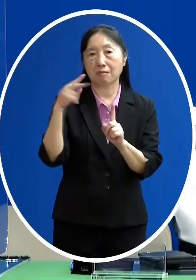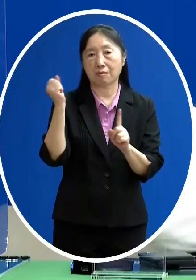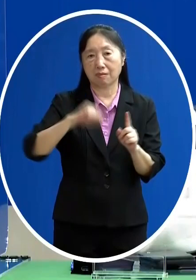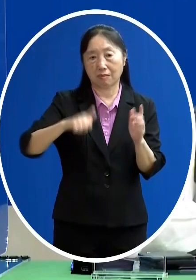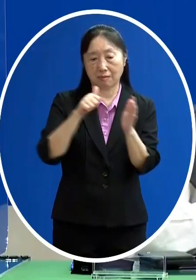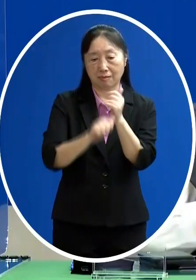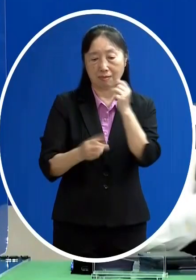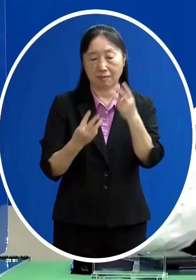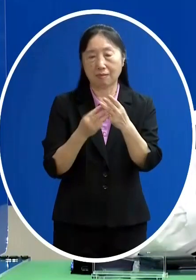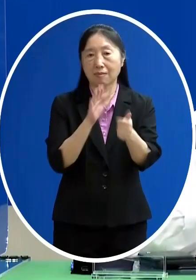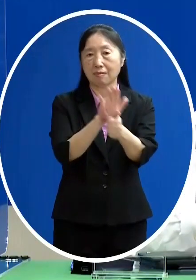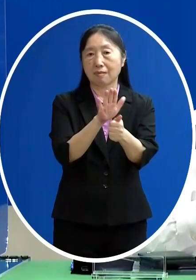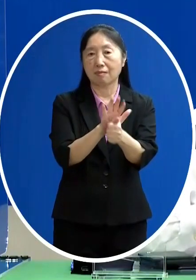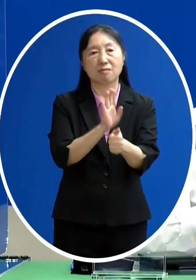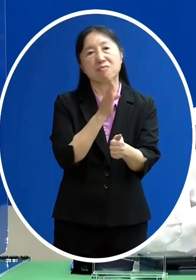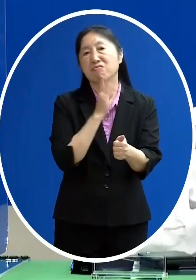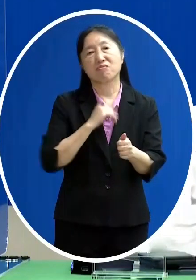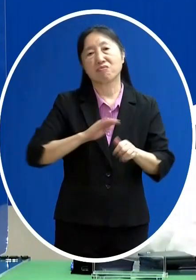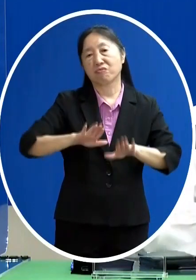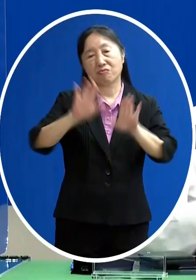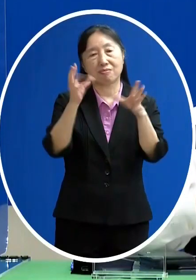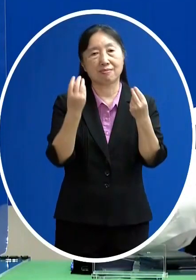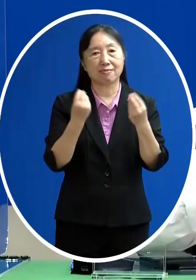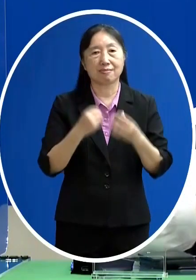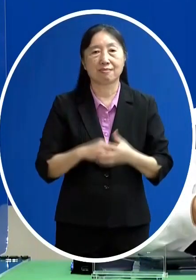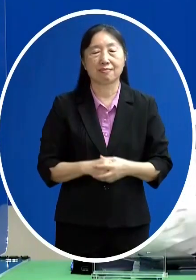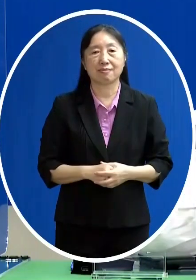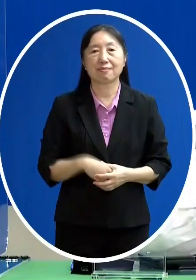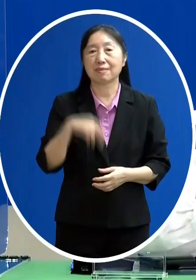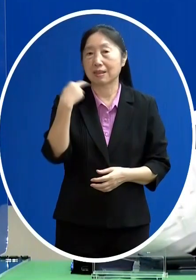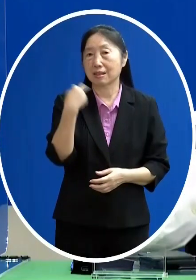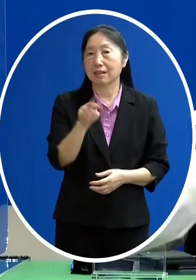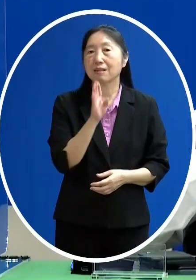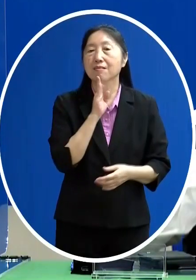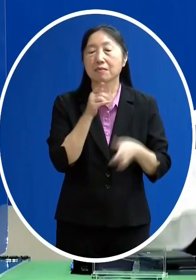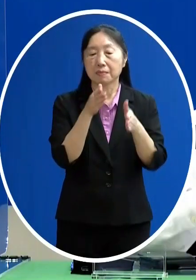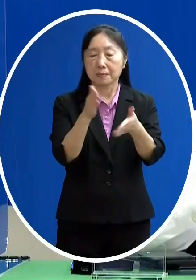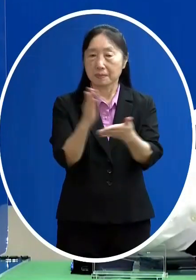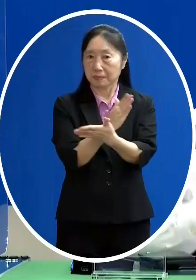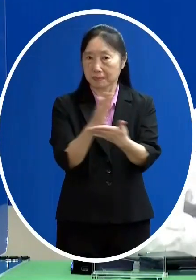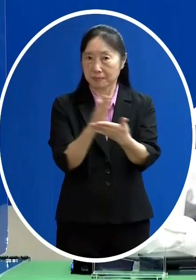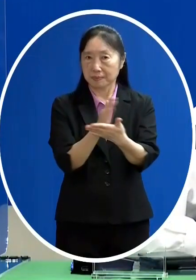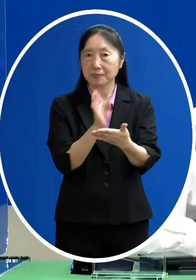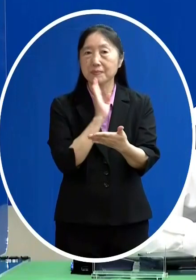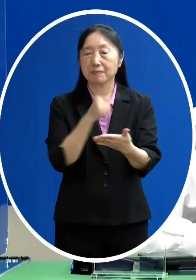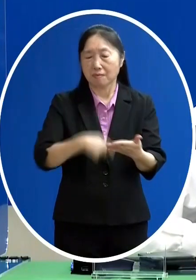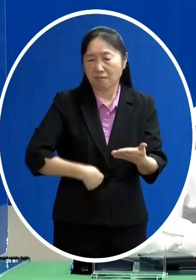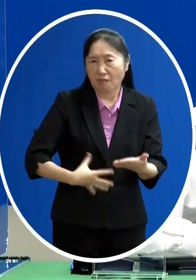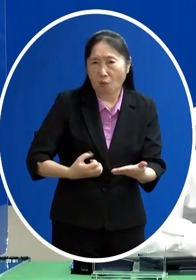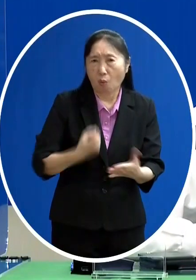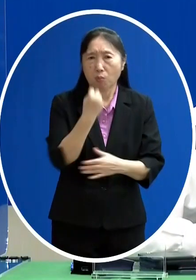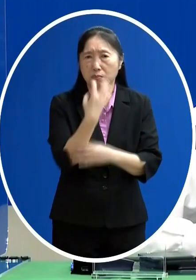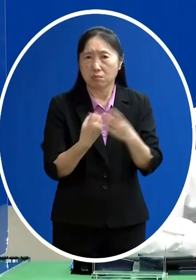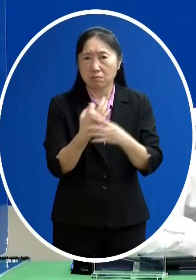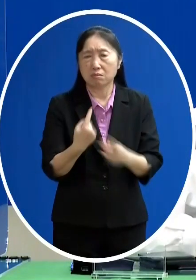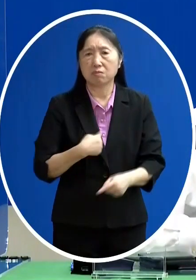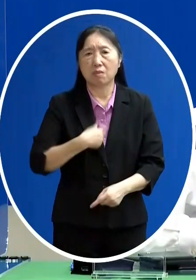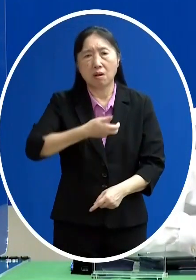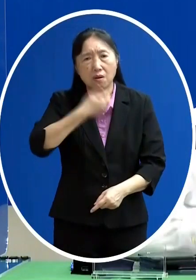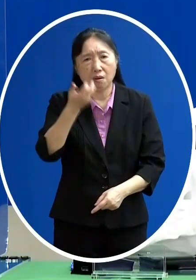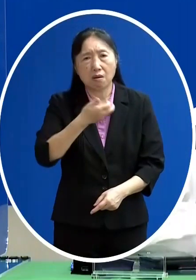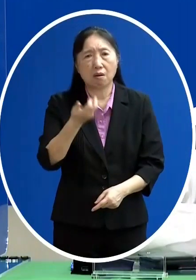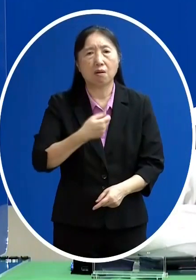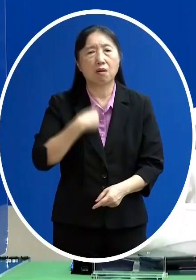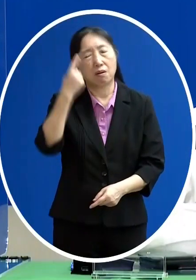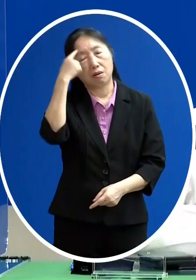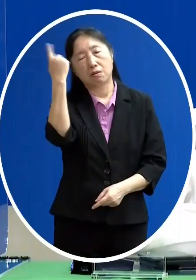抗生素的治疗，状况并没有好转。那在经过这个评估，说他也有这个腹痛、腹泻、恶心、呕吐、头